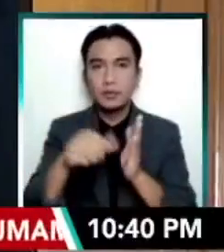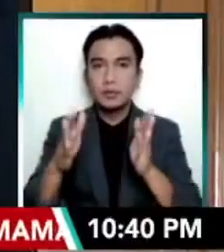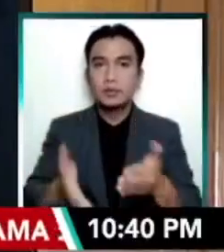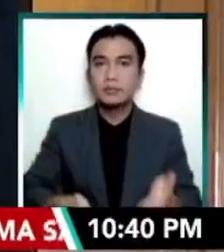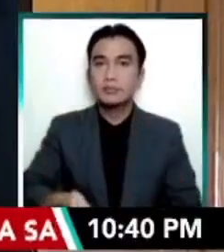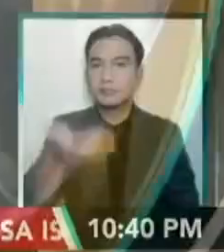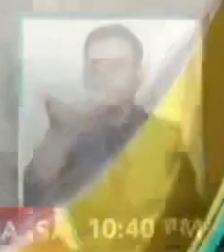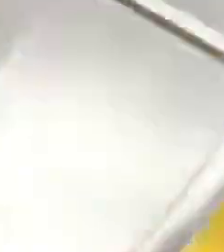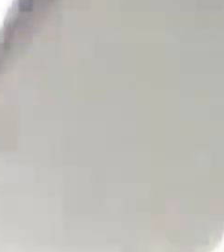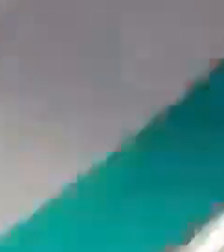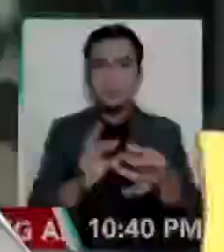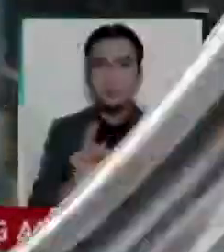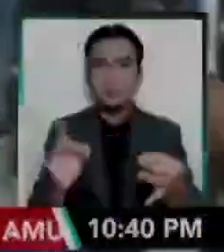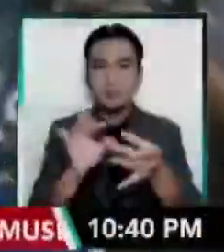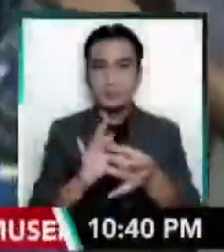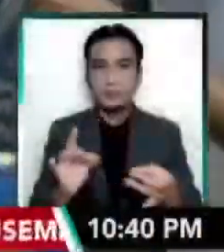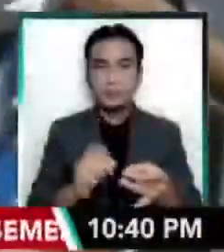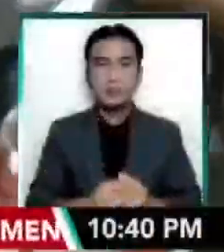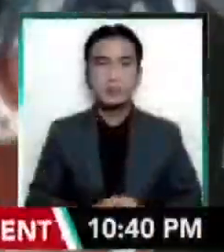1, Mindanao.